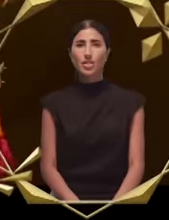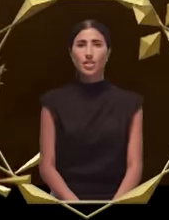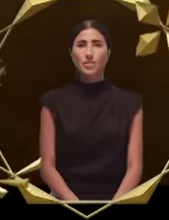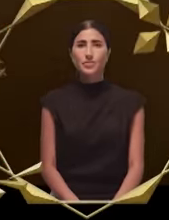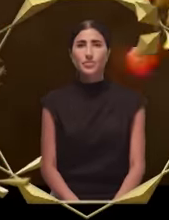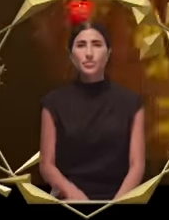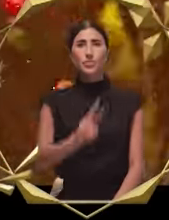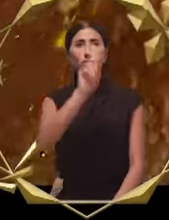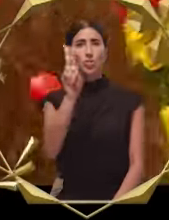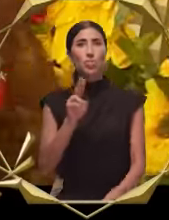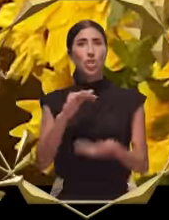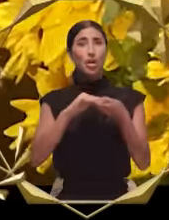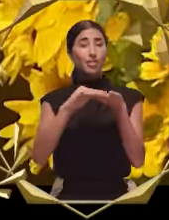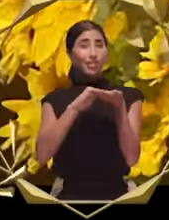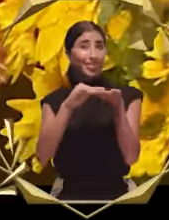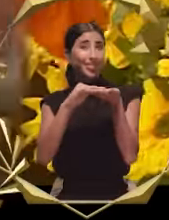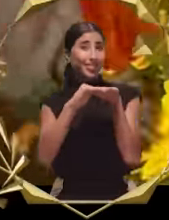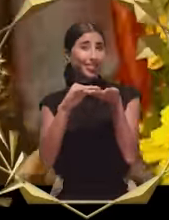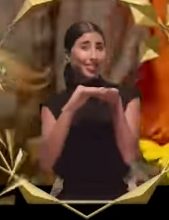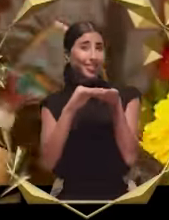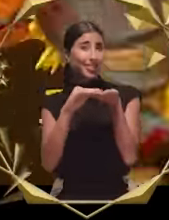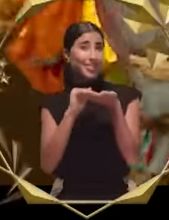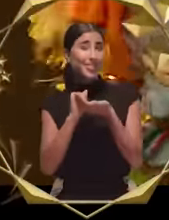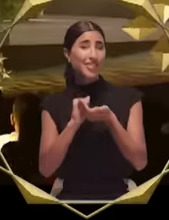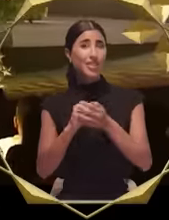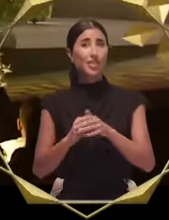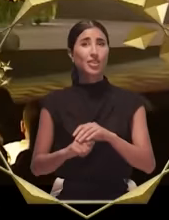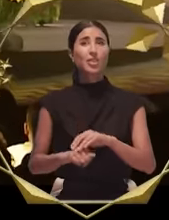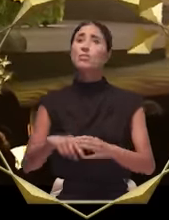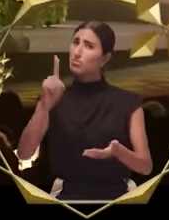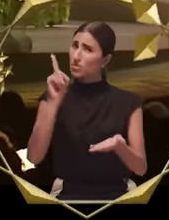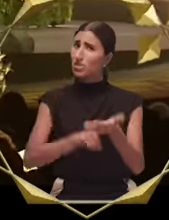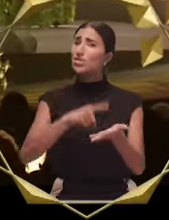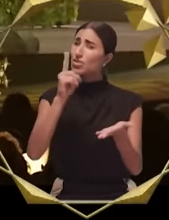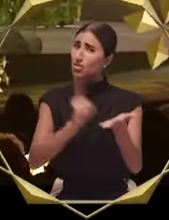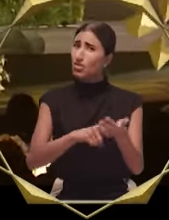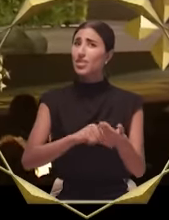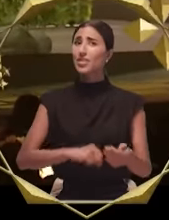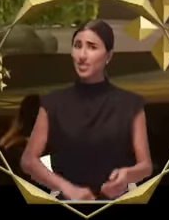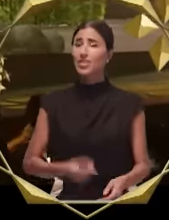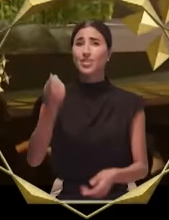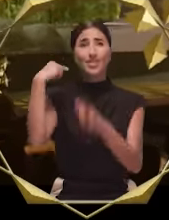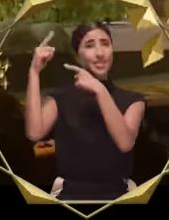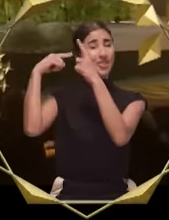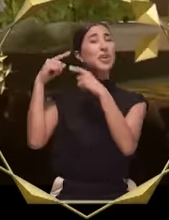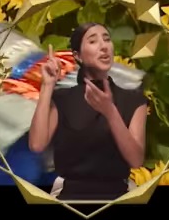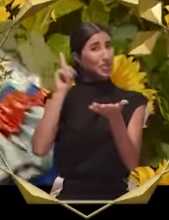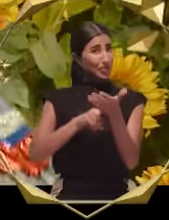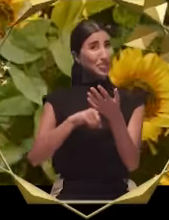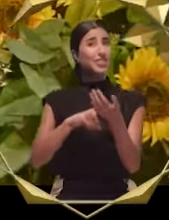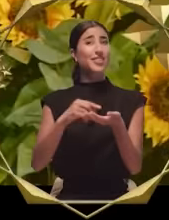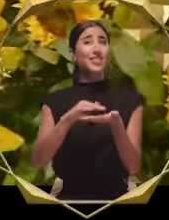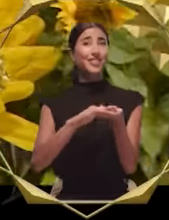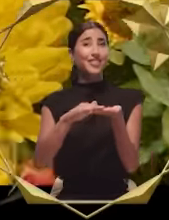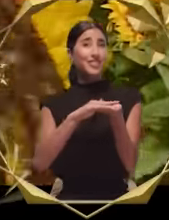هل حضنتك الأرض حفرة ذات مرة ذات